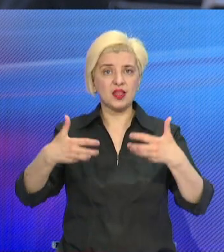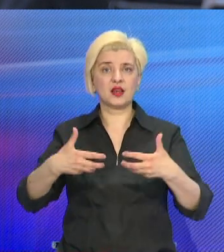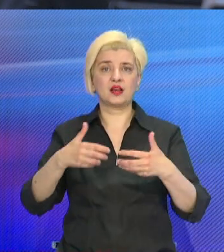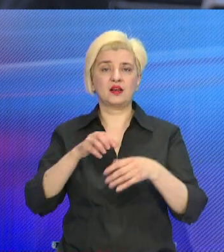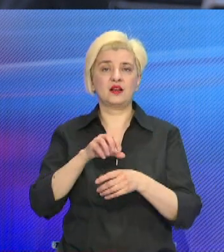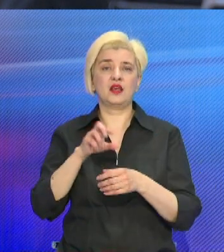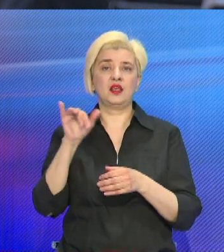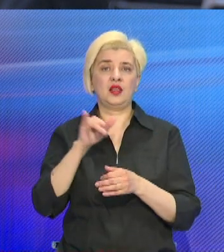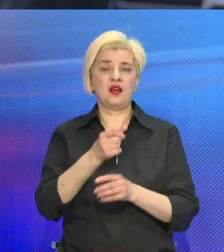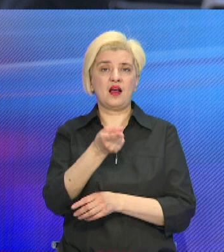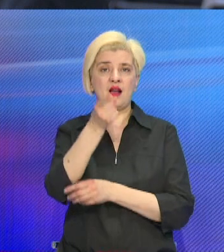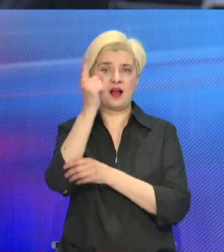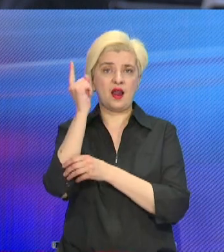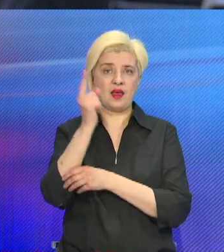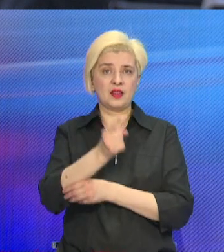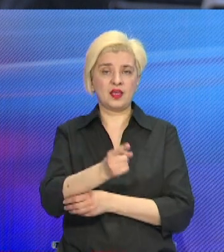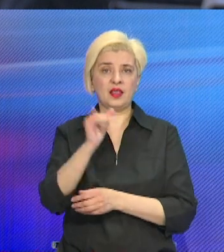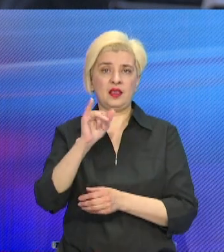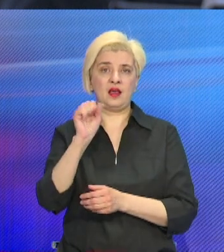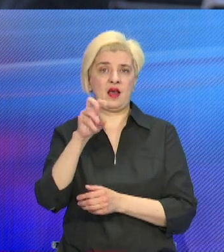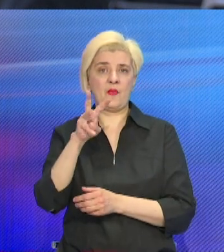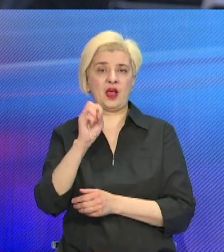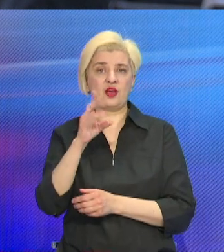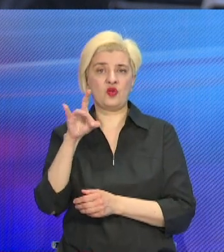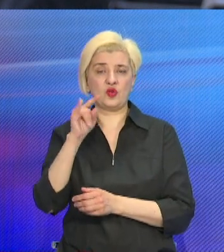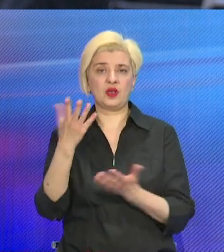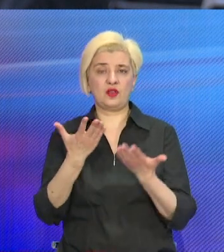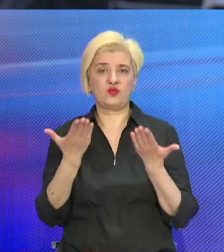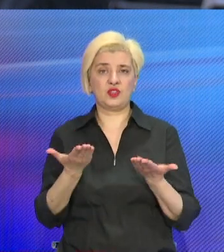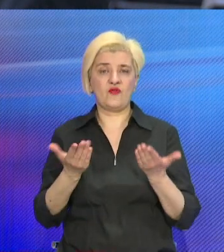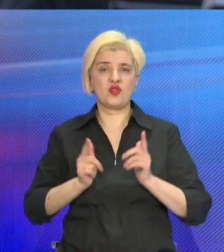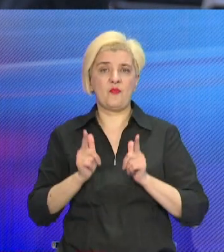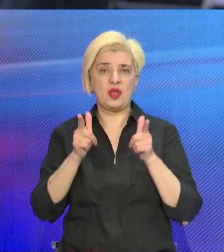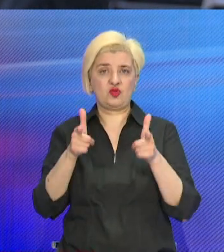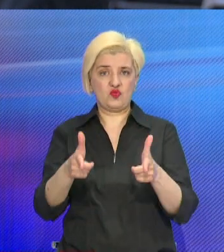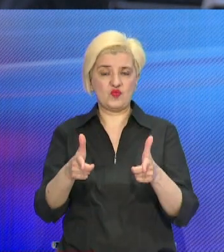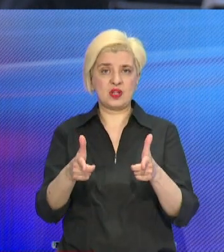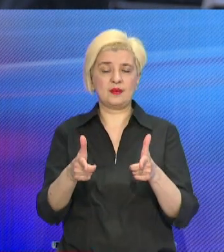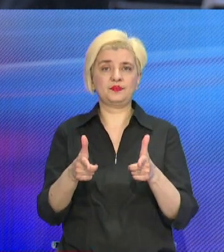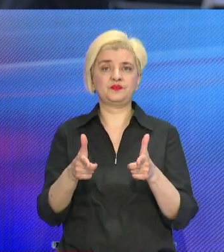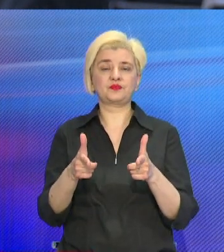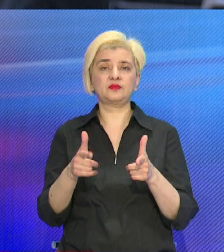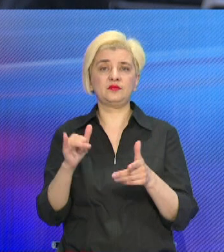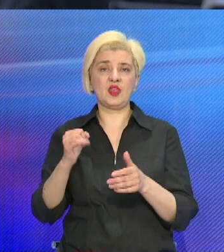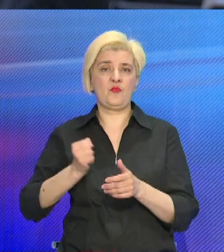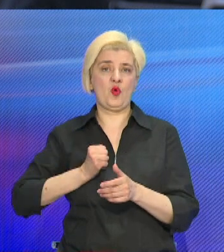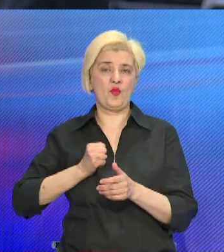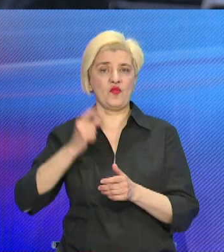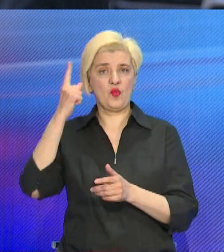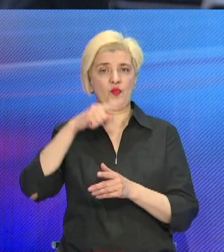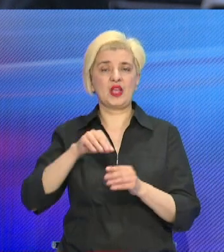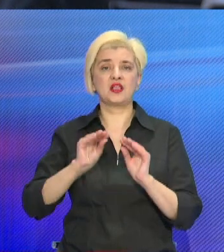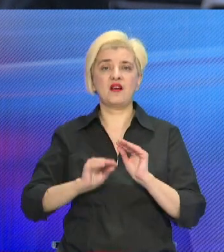И амкадоры, которые вы видели сегодня, поступили на вооружение. Ну и по-боевому уметь выкладывать